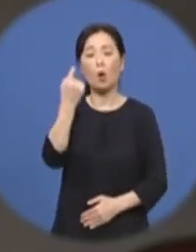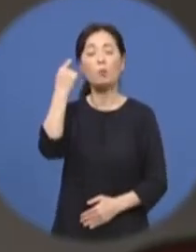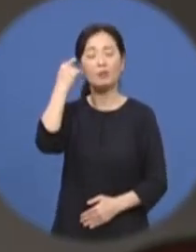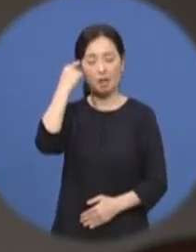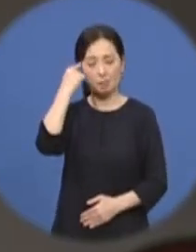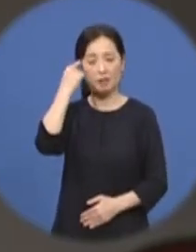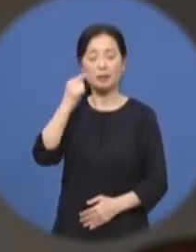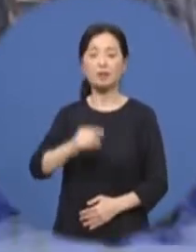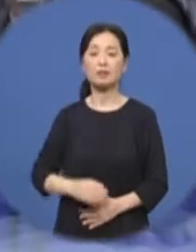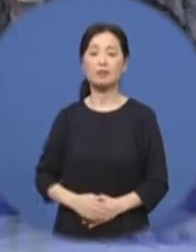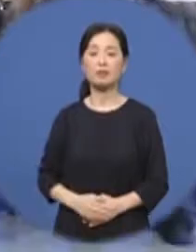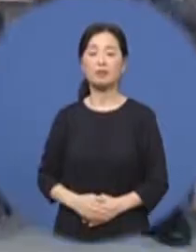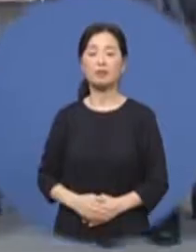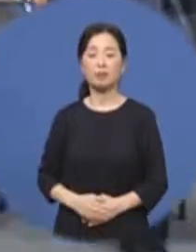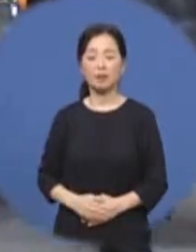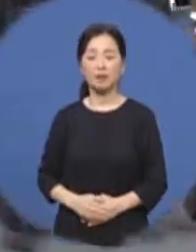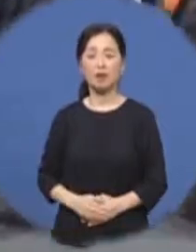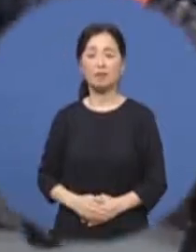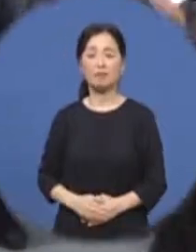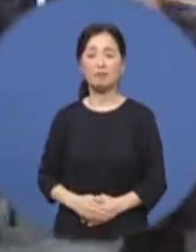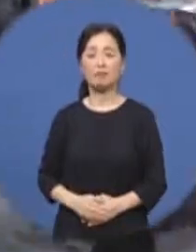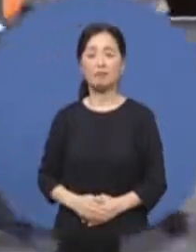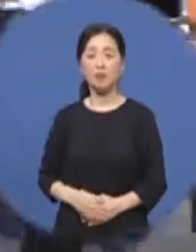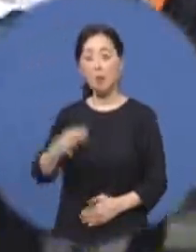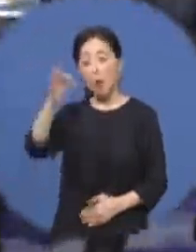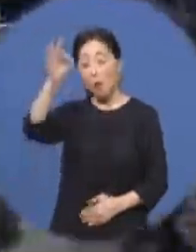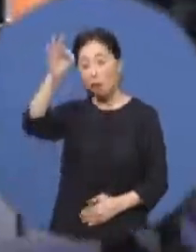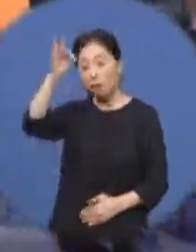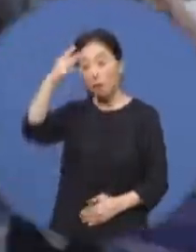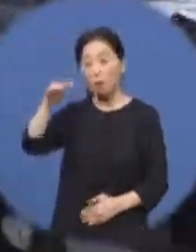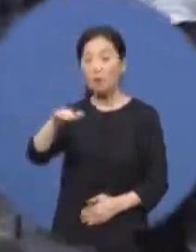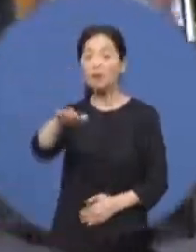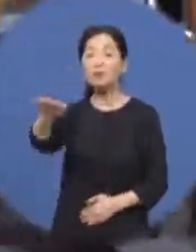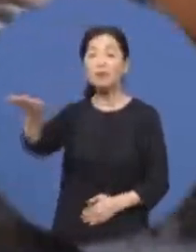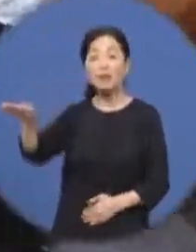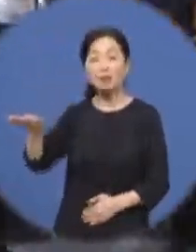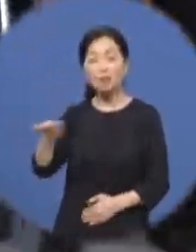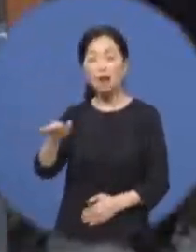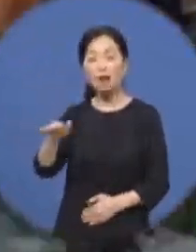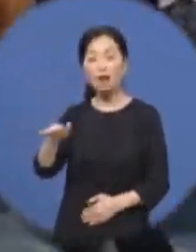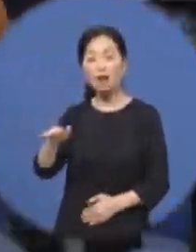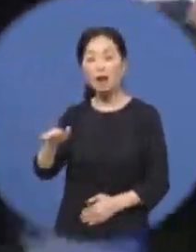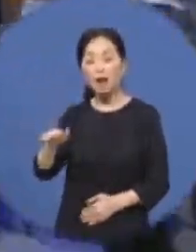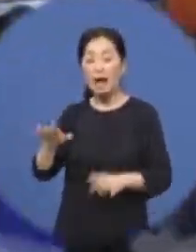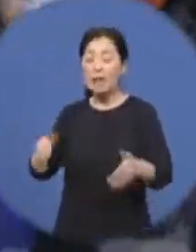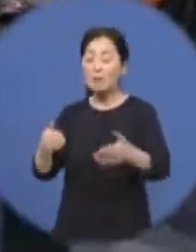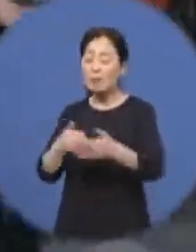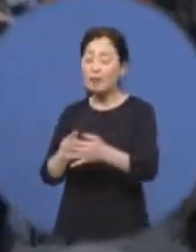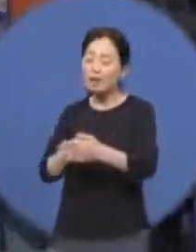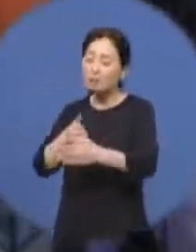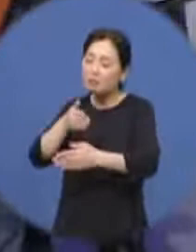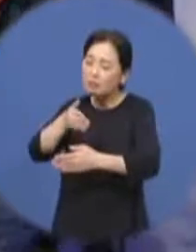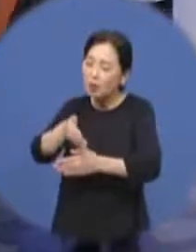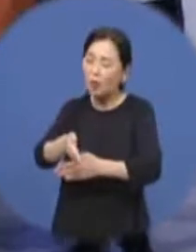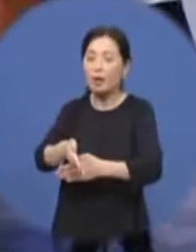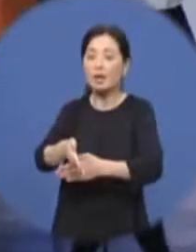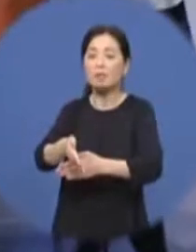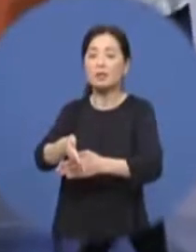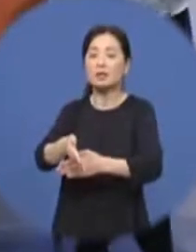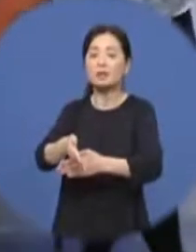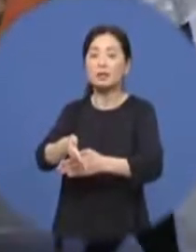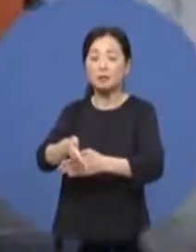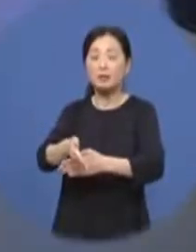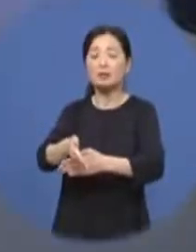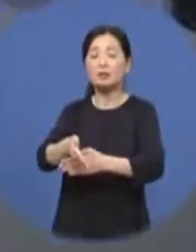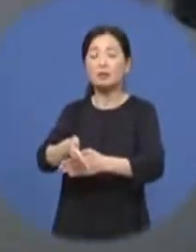ることと、そしてその、プロの人たちは乗り越えてきてると思うんですね、はい、この舞台の上で笑